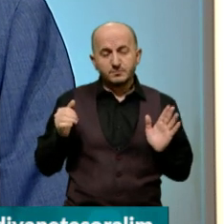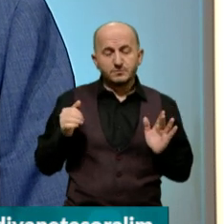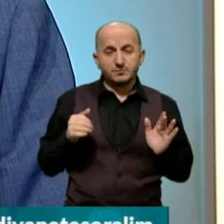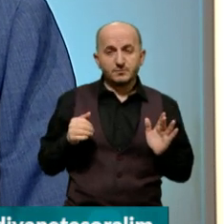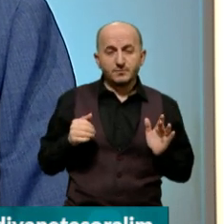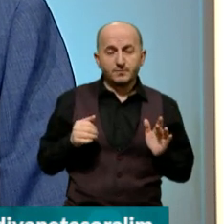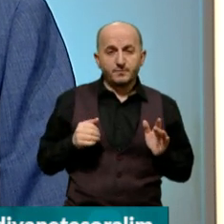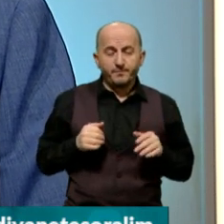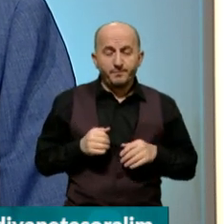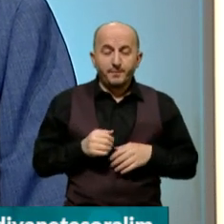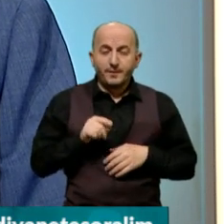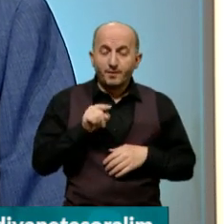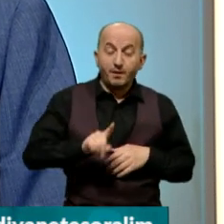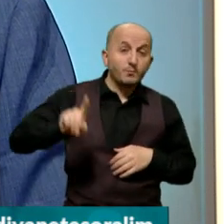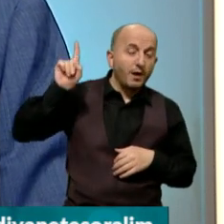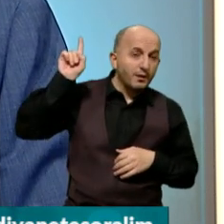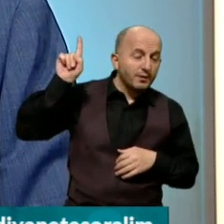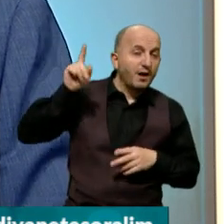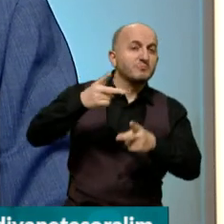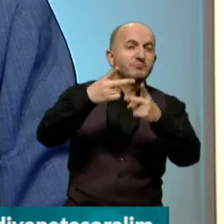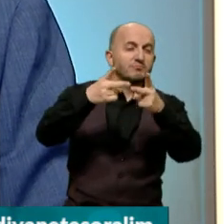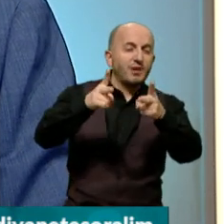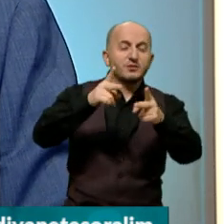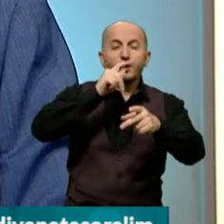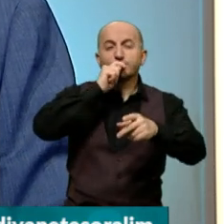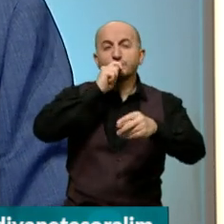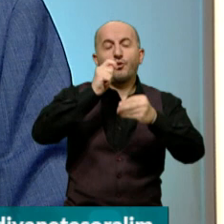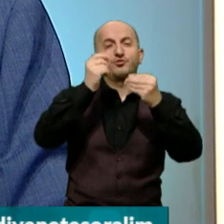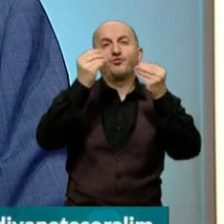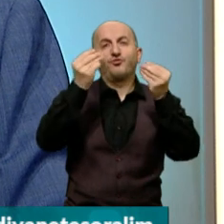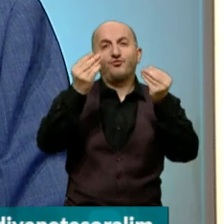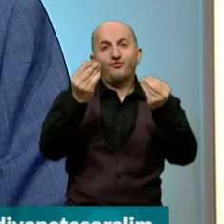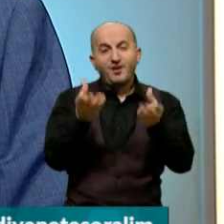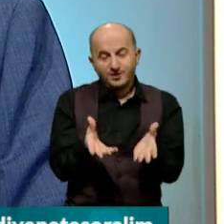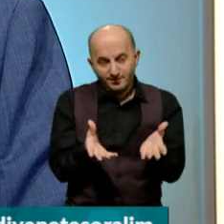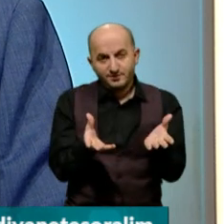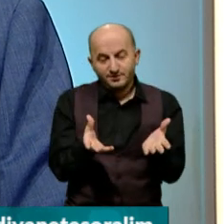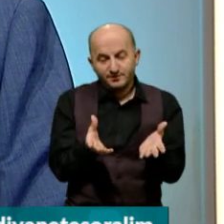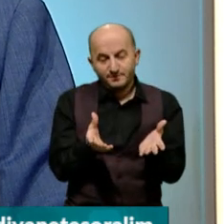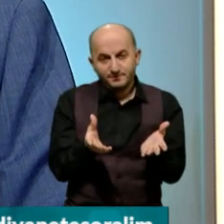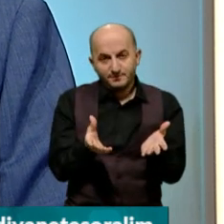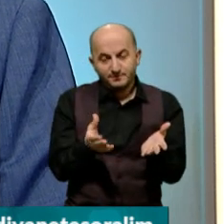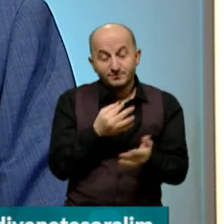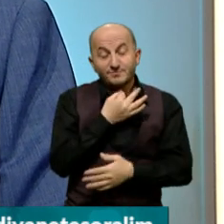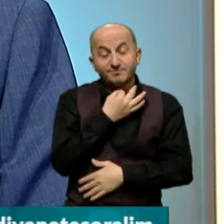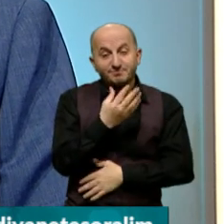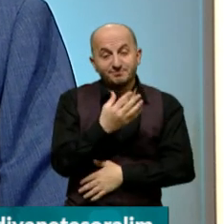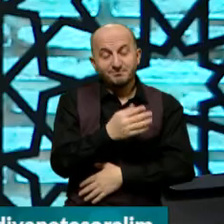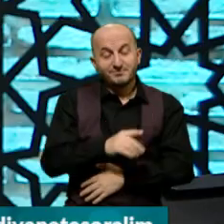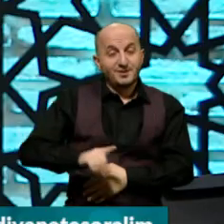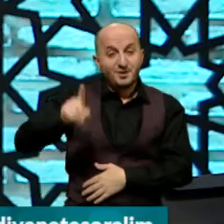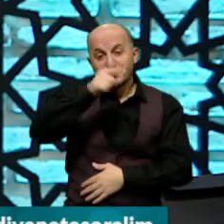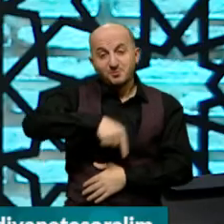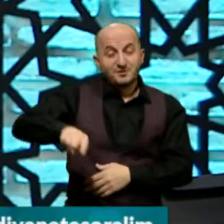pişmanlıktır. Bu da Cenab-ı Hak bunun bağışlayacağını söz veriyor. Yani Kur'an'da ifade ediyor. Eyvallah hocam. Teşekkür ederiz. Rabbim bizi